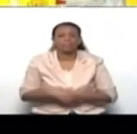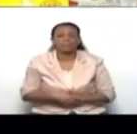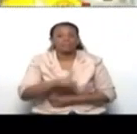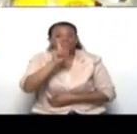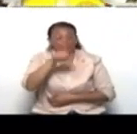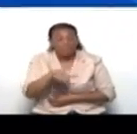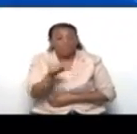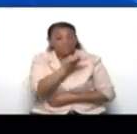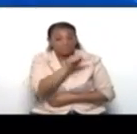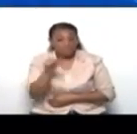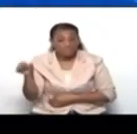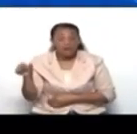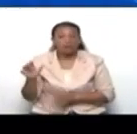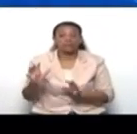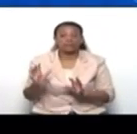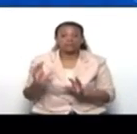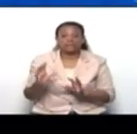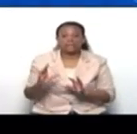anche